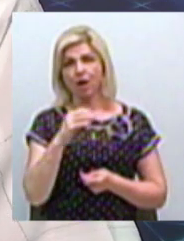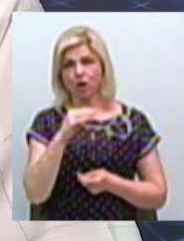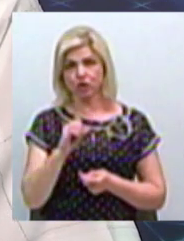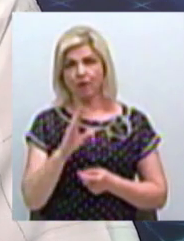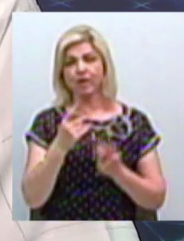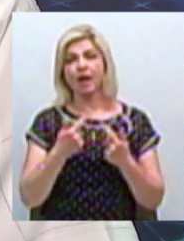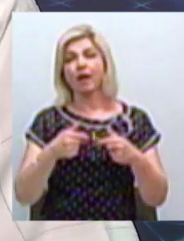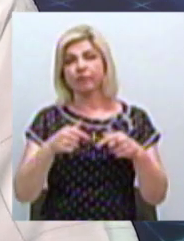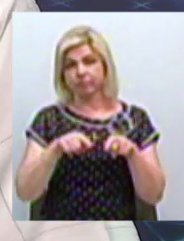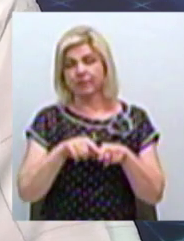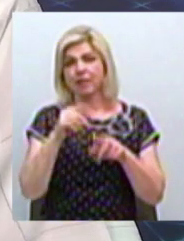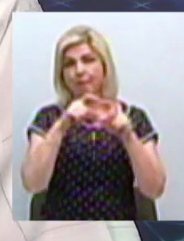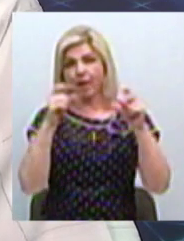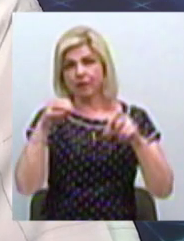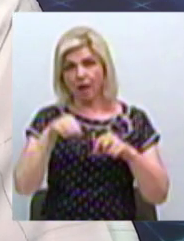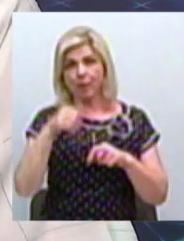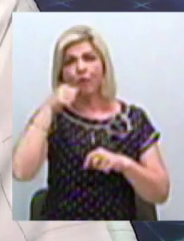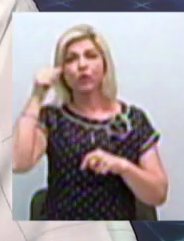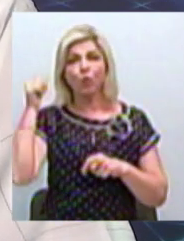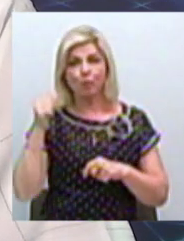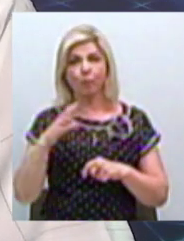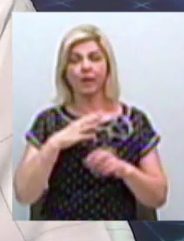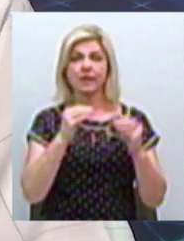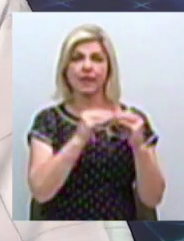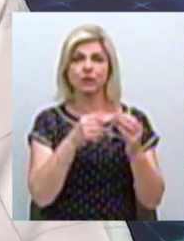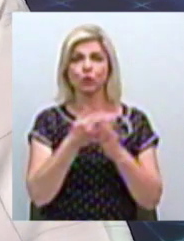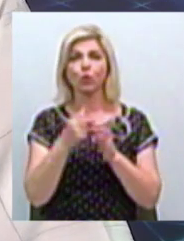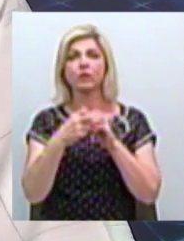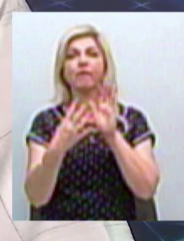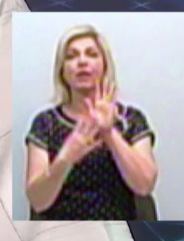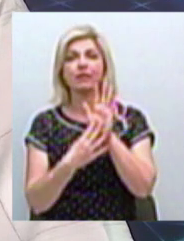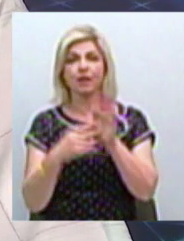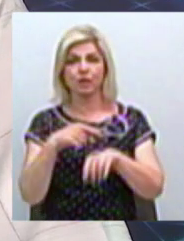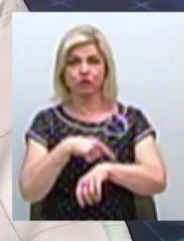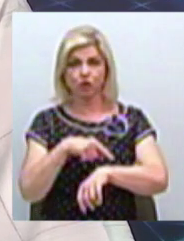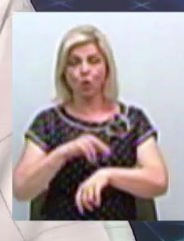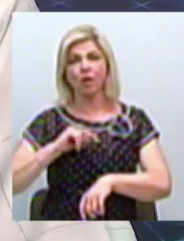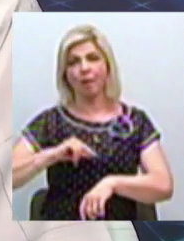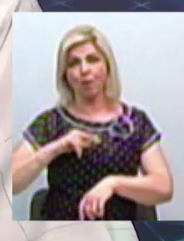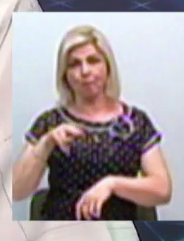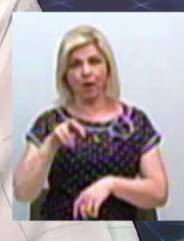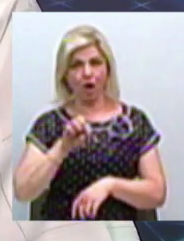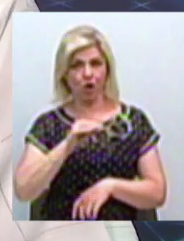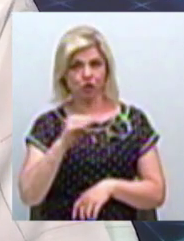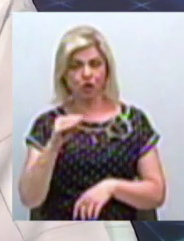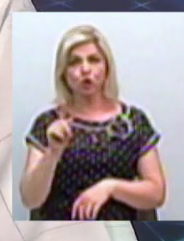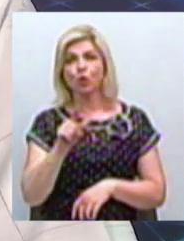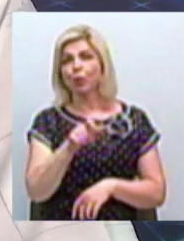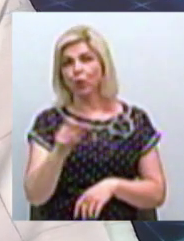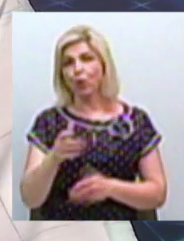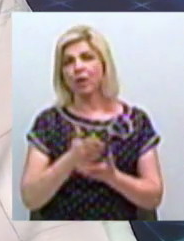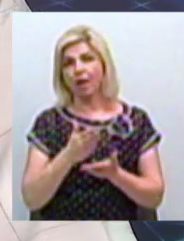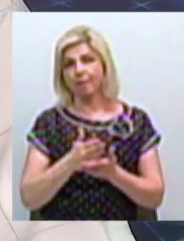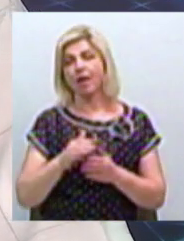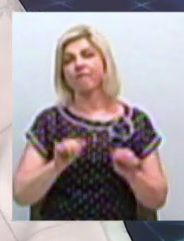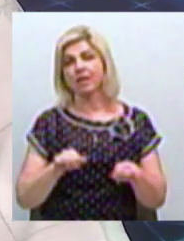департамента. В том году, в 2018 году, с 10 до 19 работали пляжи, то есть, чтобы люди имели возможность